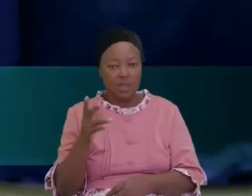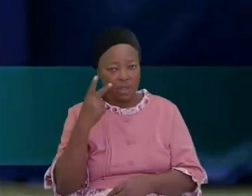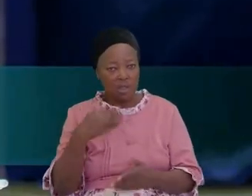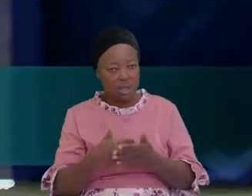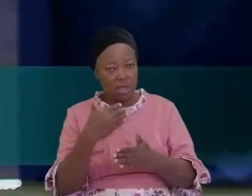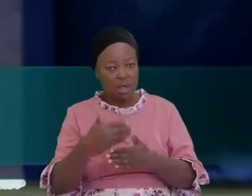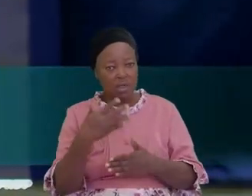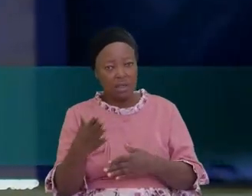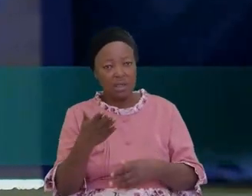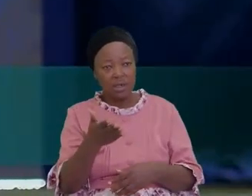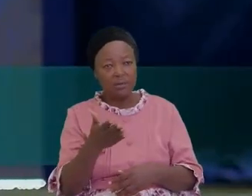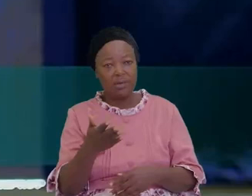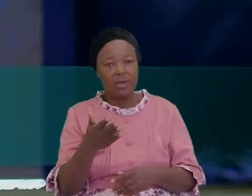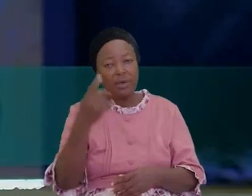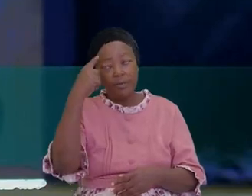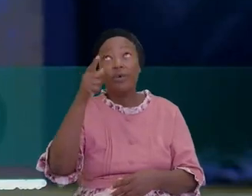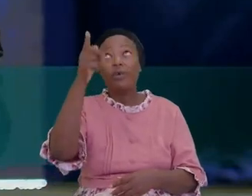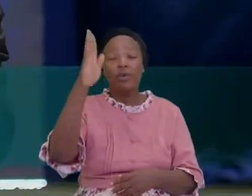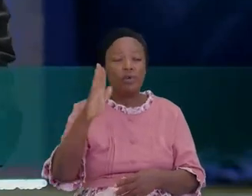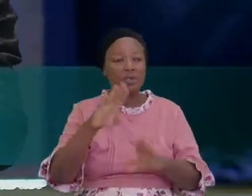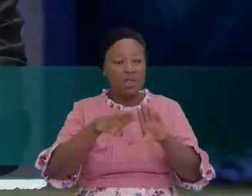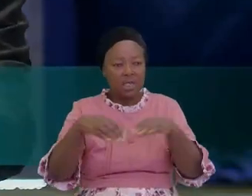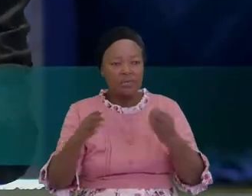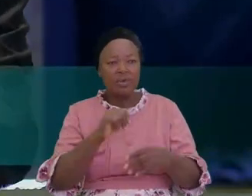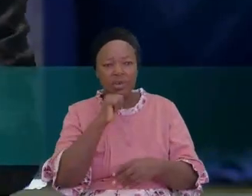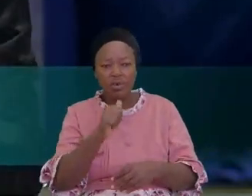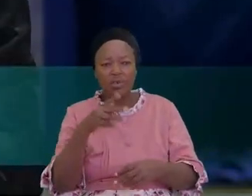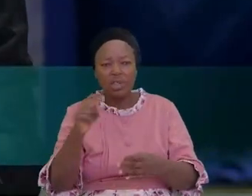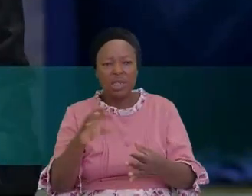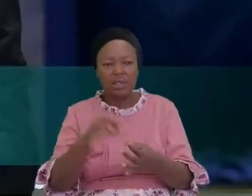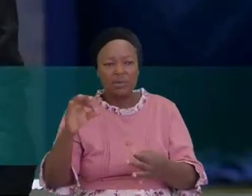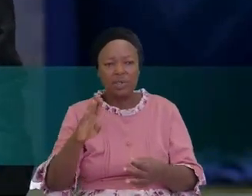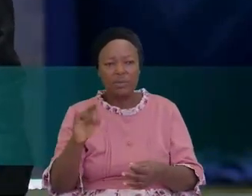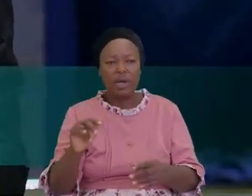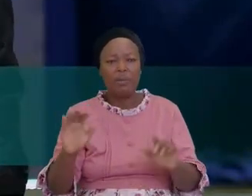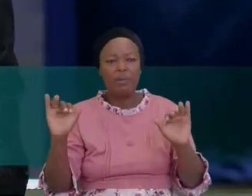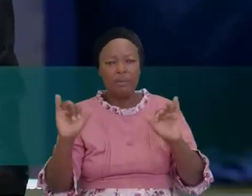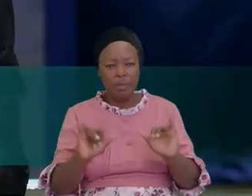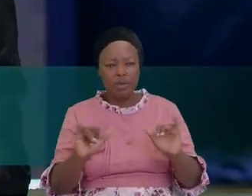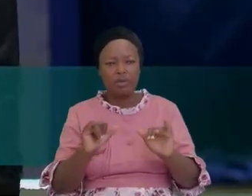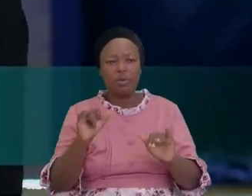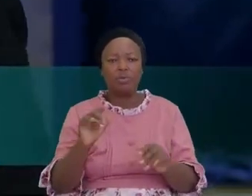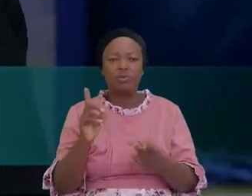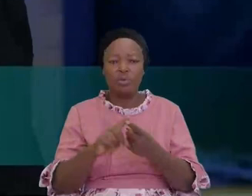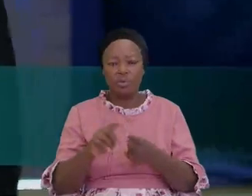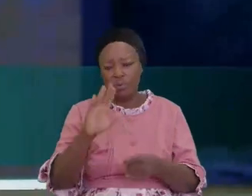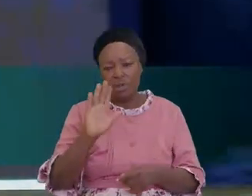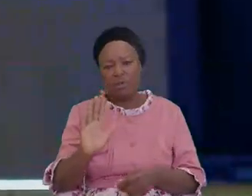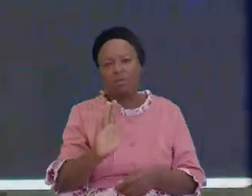Voyez la chose suivante. Parce que Dieu ne lui donne pas l'esprit avec